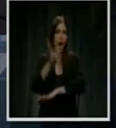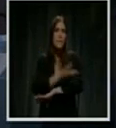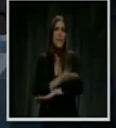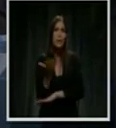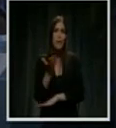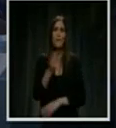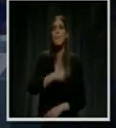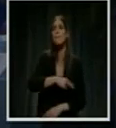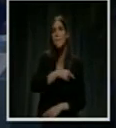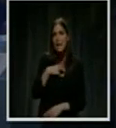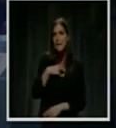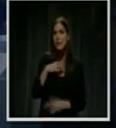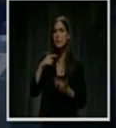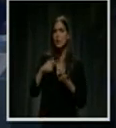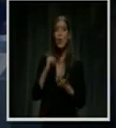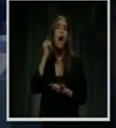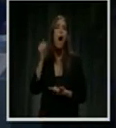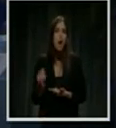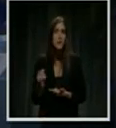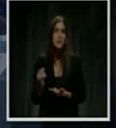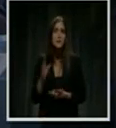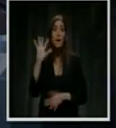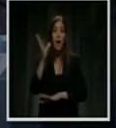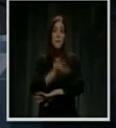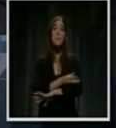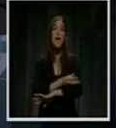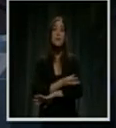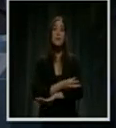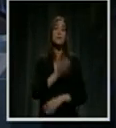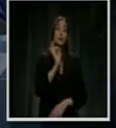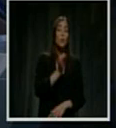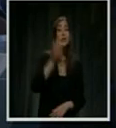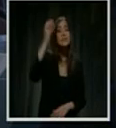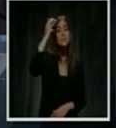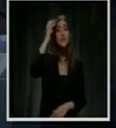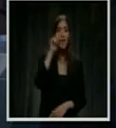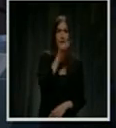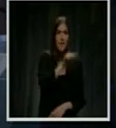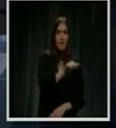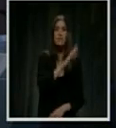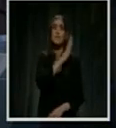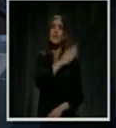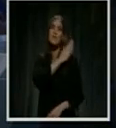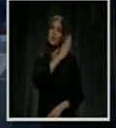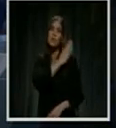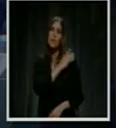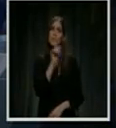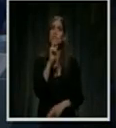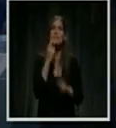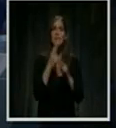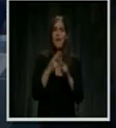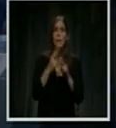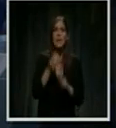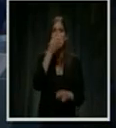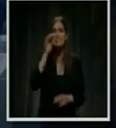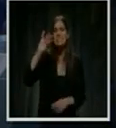pajjiżna li jintefa taħt il-gvern tiegħek, int Prim Ministru responsabbli qed tarmi id-dranaġġ fil-baħar mingħajr ma